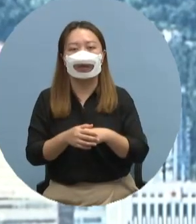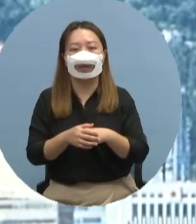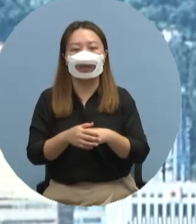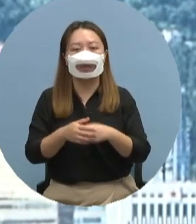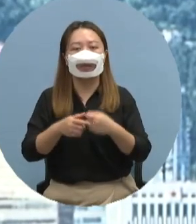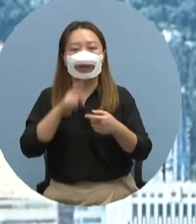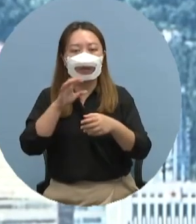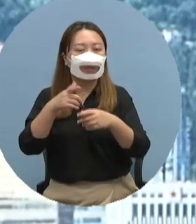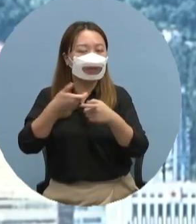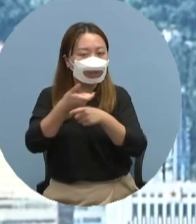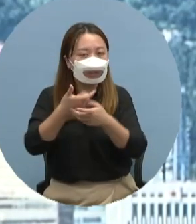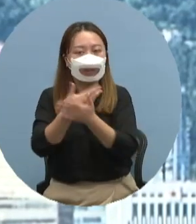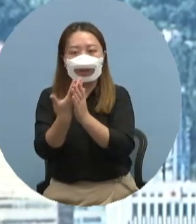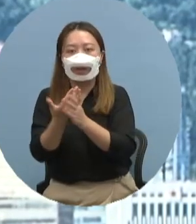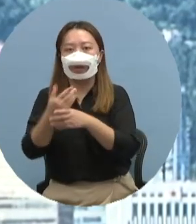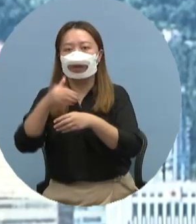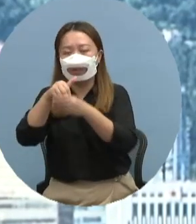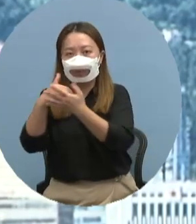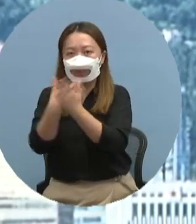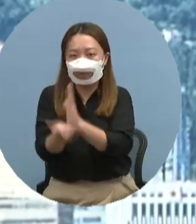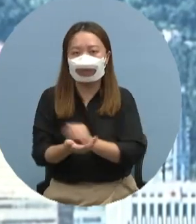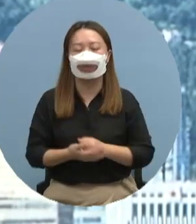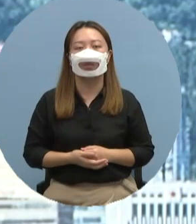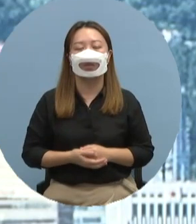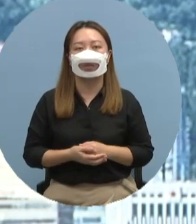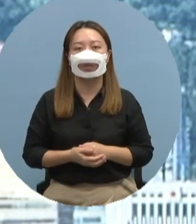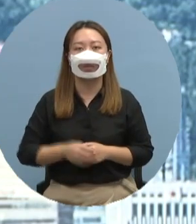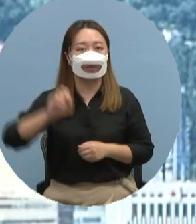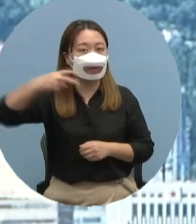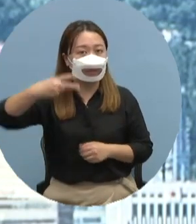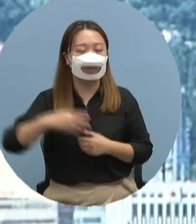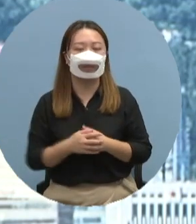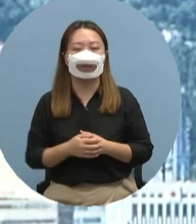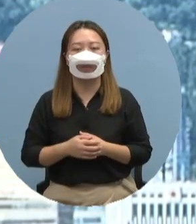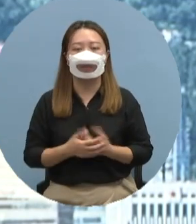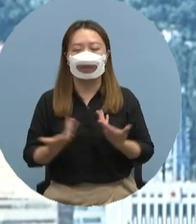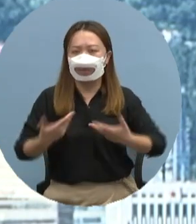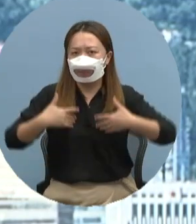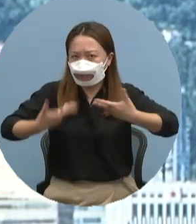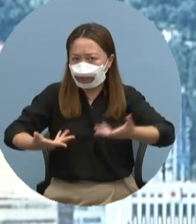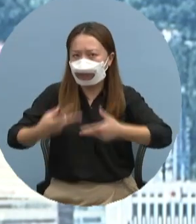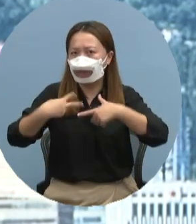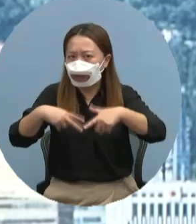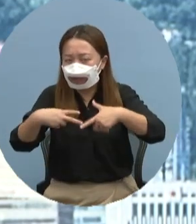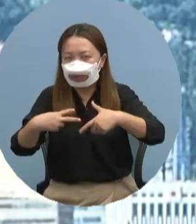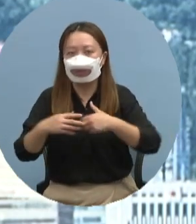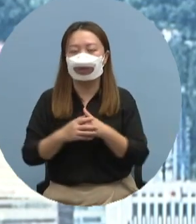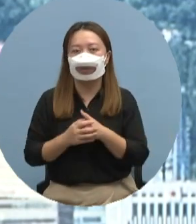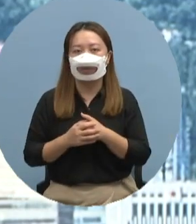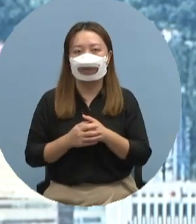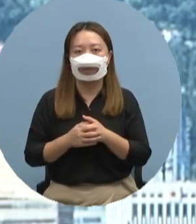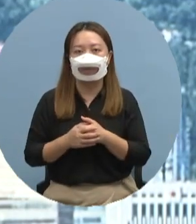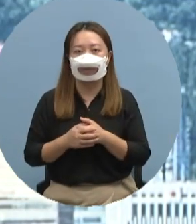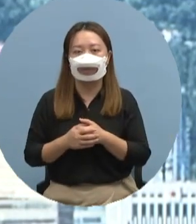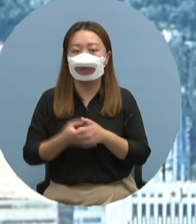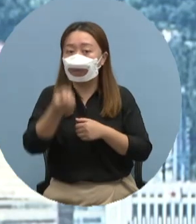濟、金融等等嘅。第二咧，我亦都會充分咁介紹俾佢哋睇，